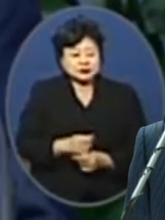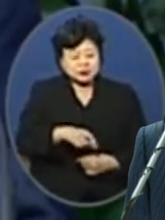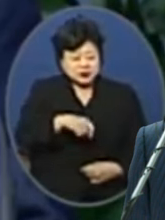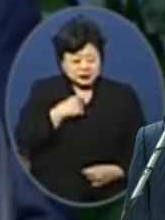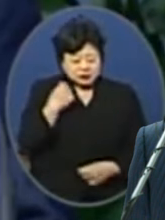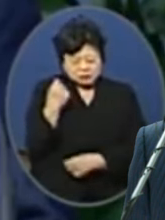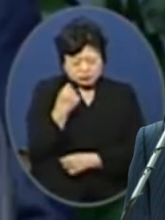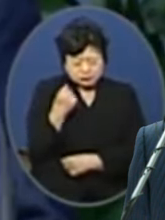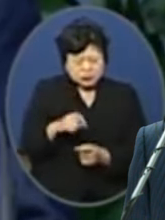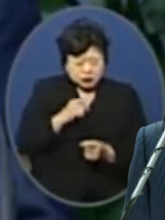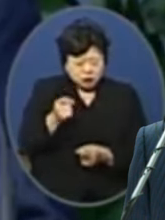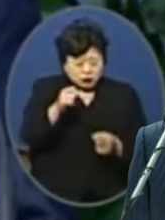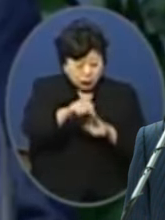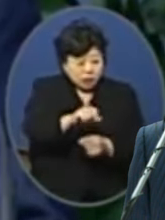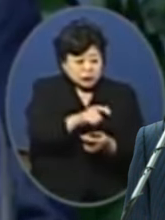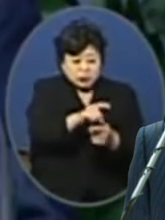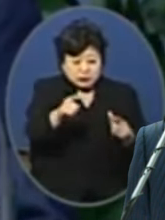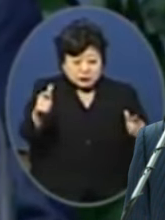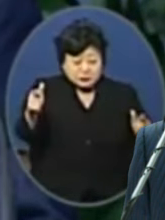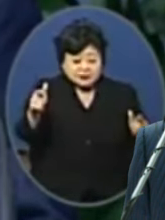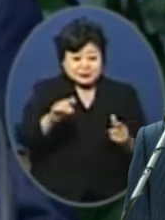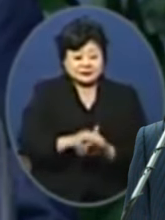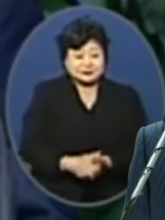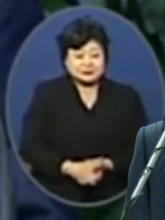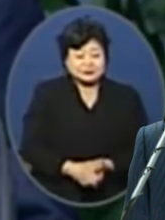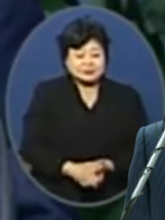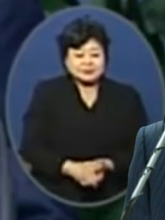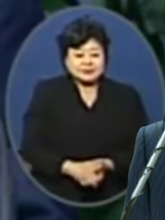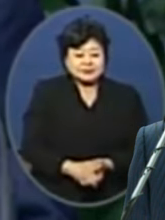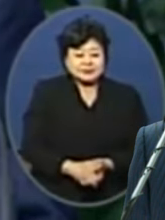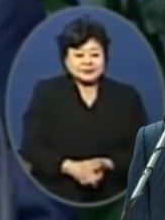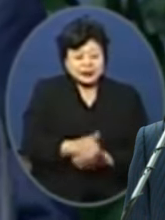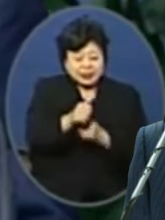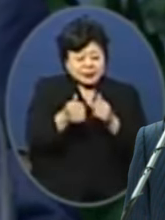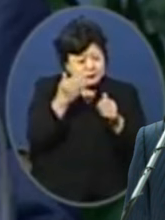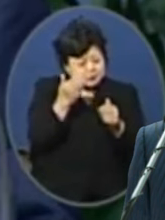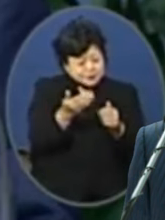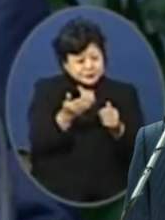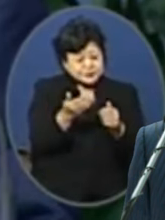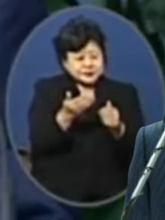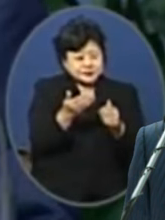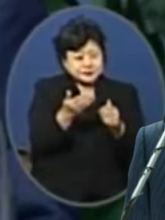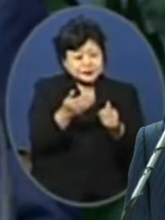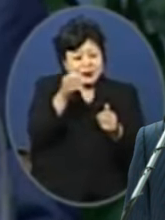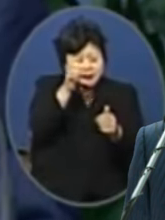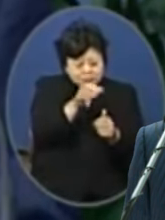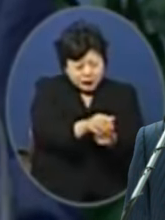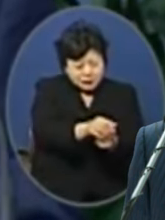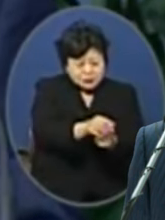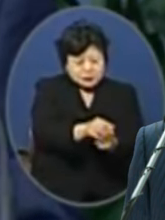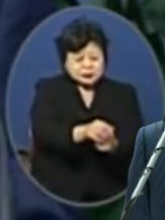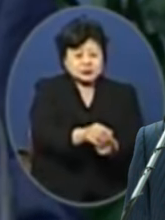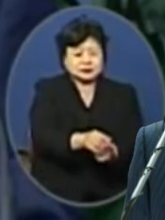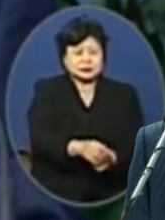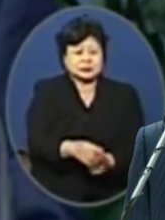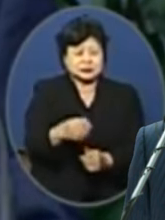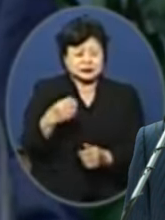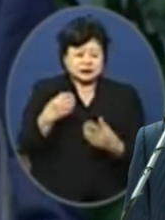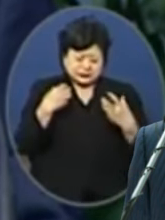영원히 허락하지 아니하시리로다 아멘 하나님은 맡은 것을 책임져 주시는 것입니다